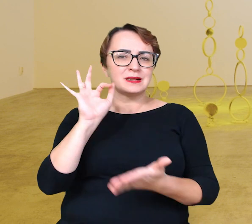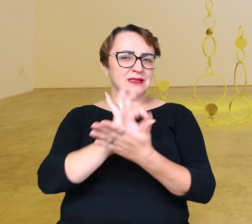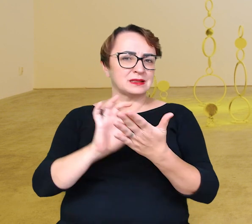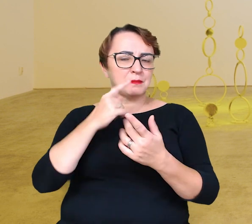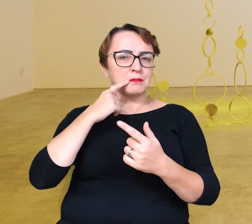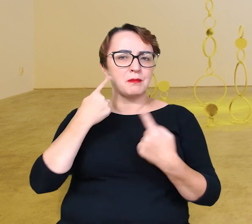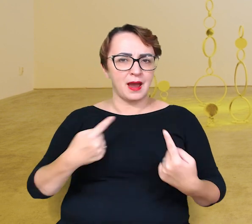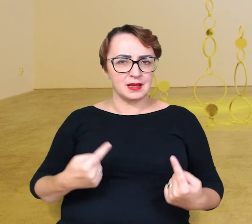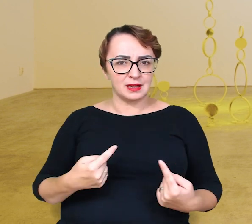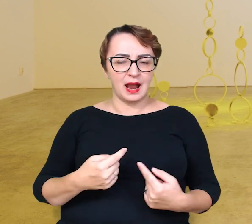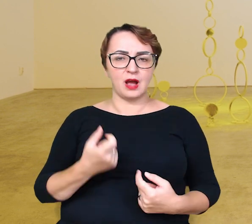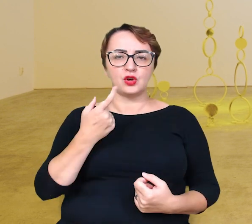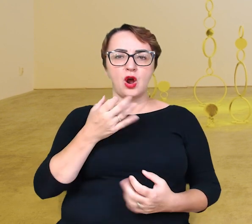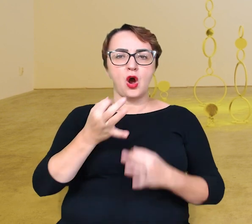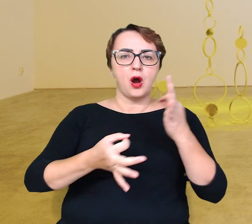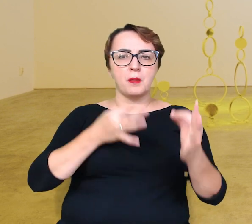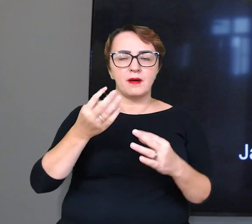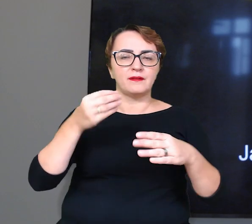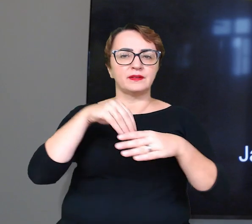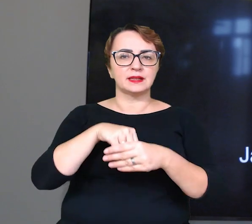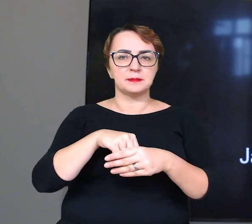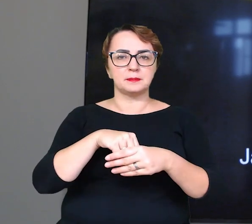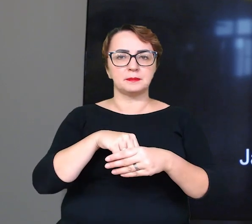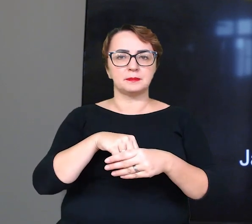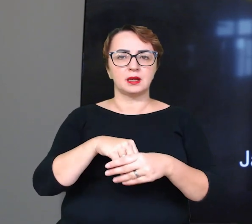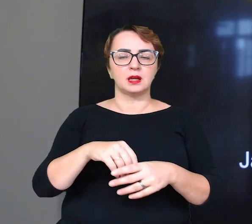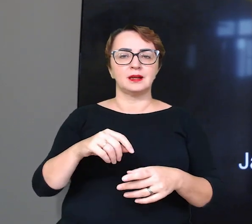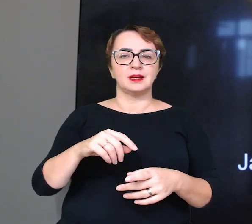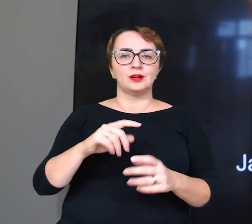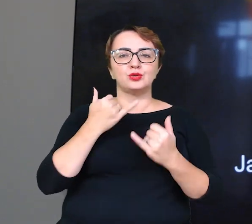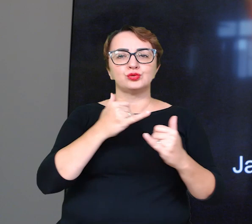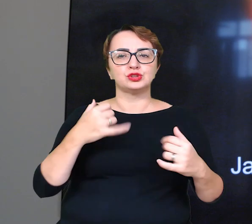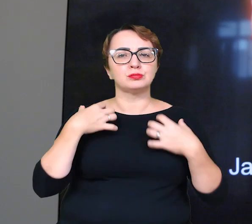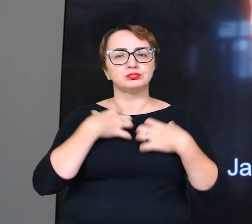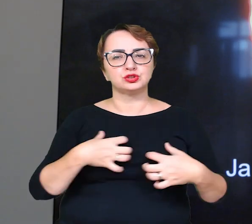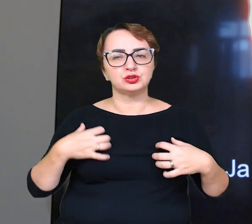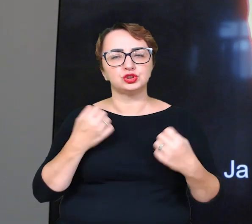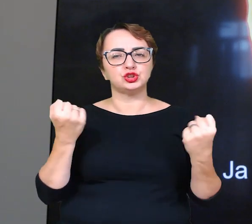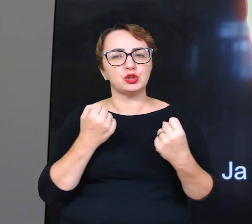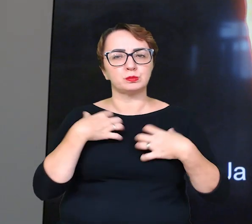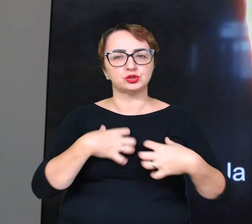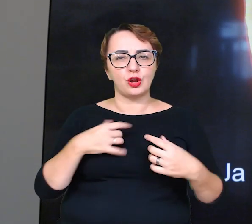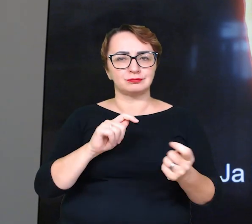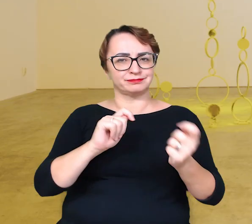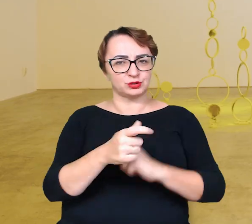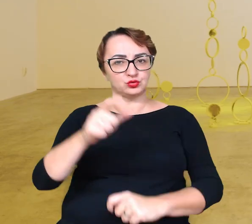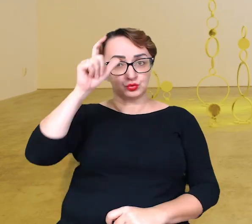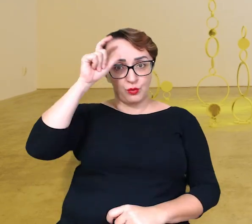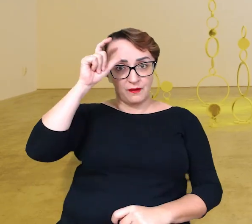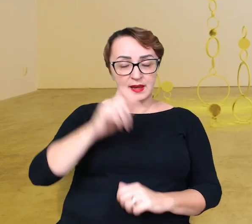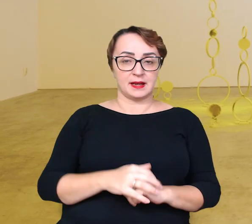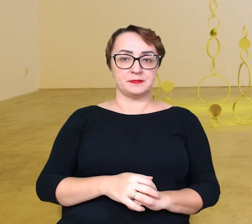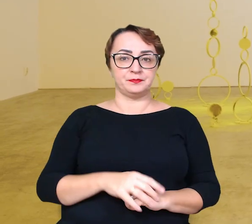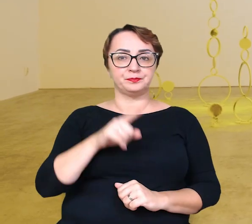trochę z takich opowieści, w których się uczłowiecza rozmaite siły przyrody. Jest